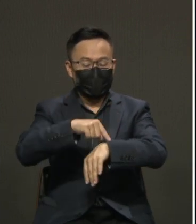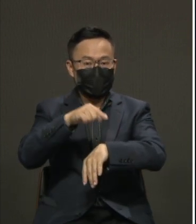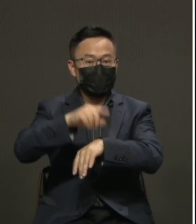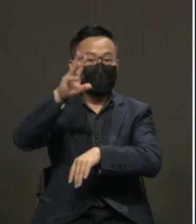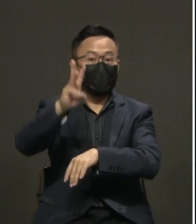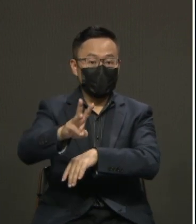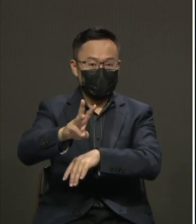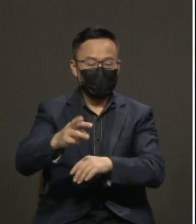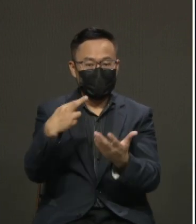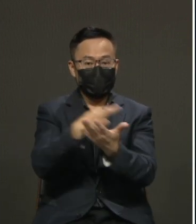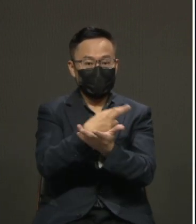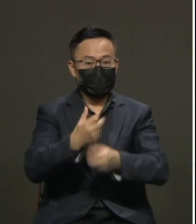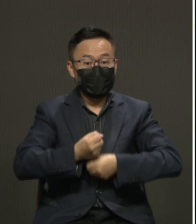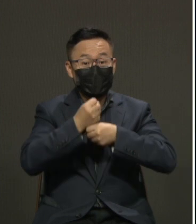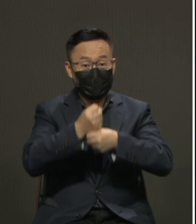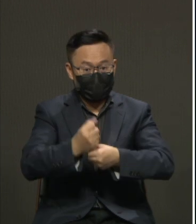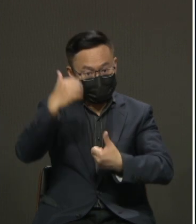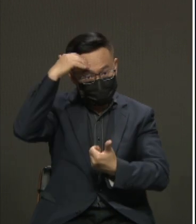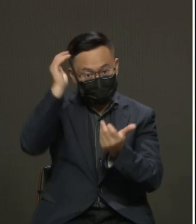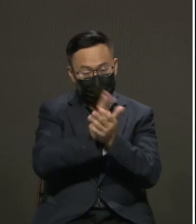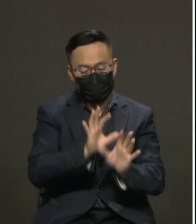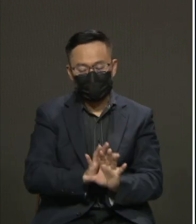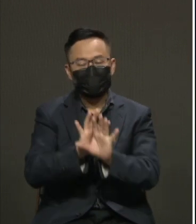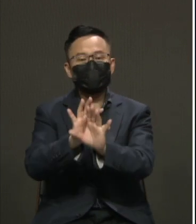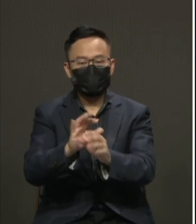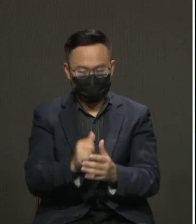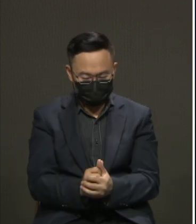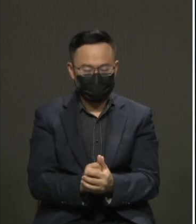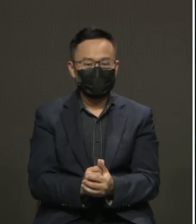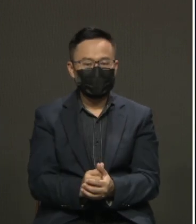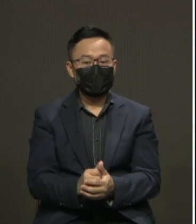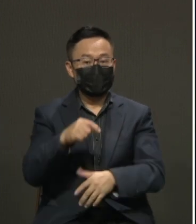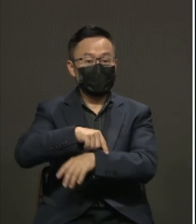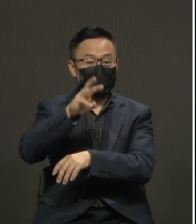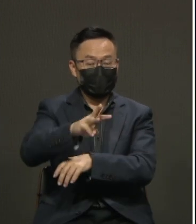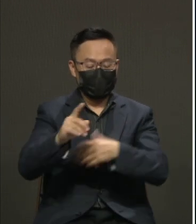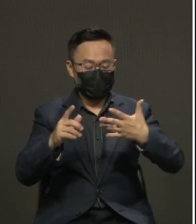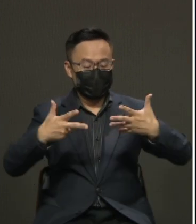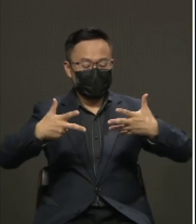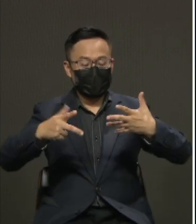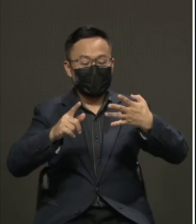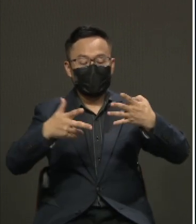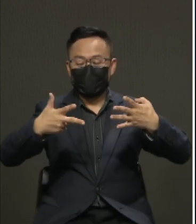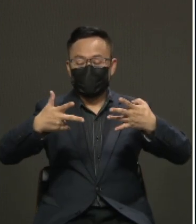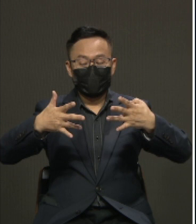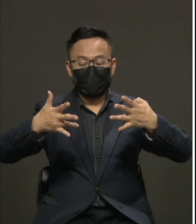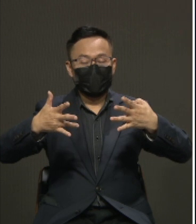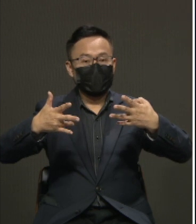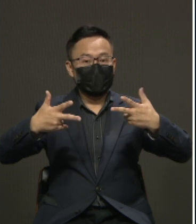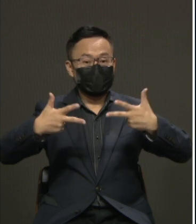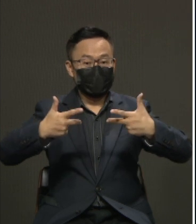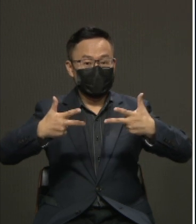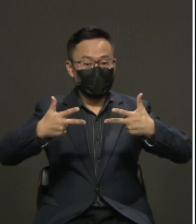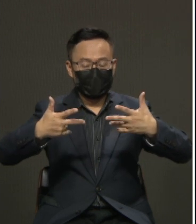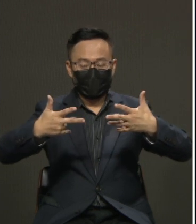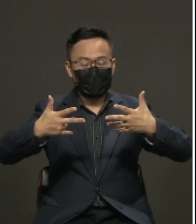จะเปิดบ้านเจอกับทางโพลิสเทโรนะคะที่แพ้รวดมาแล้ว3นัดค่ะเวลา 18:00 นส่วนสุโขทัย FC ค่ะก็จะเปิดบ้านต้อนรับ